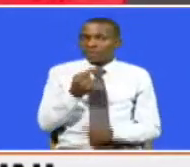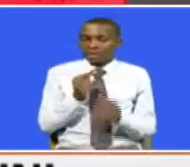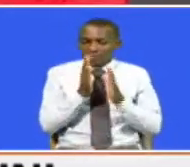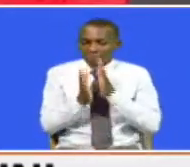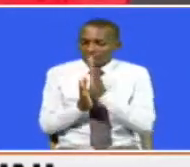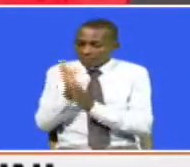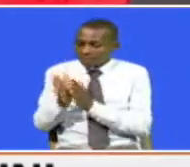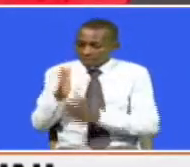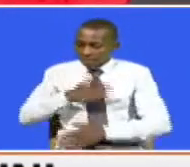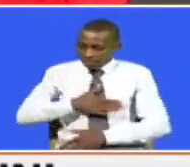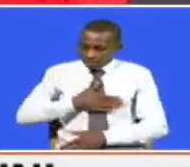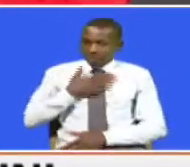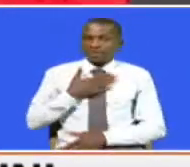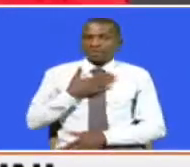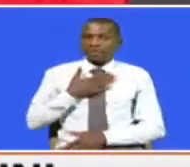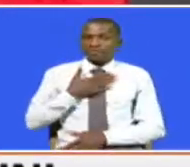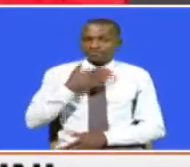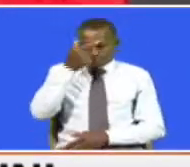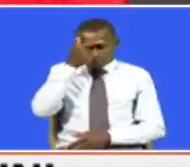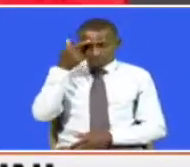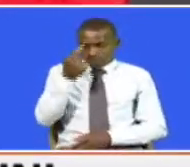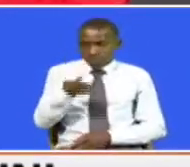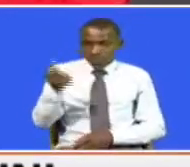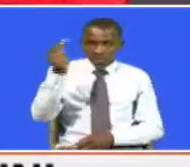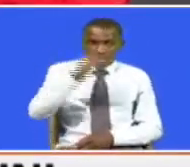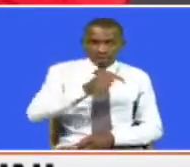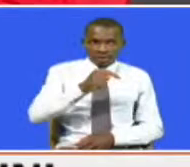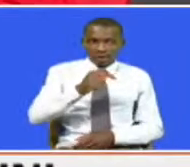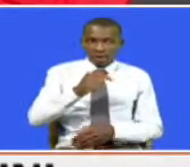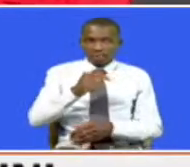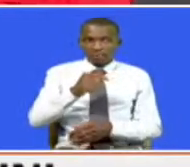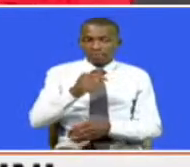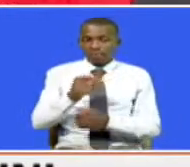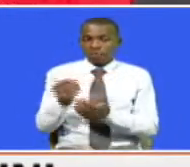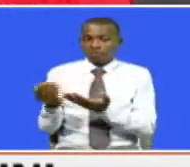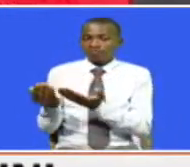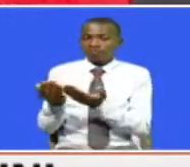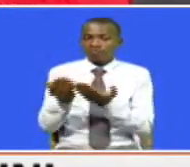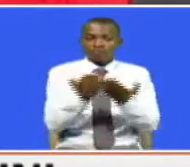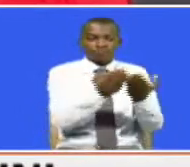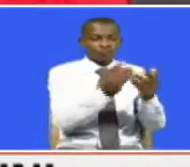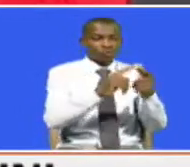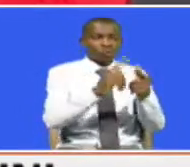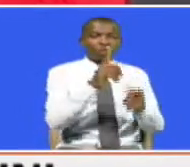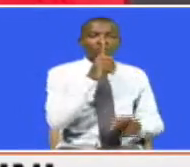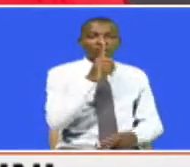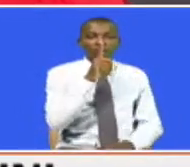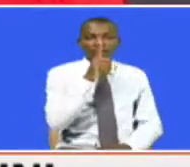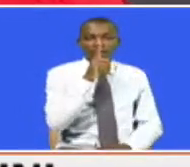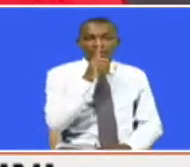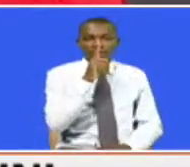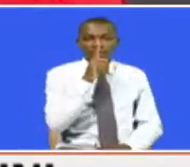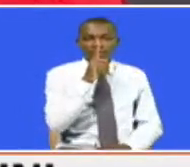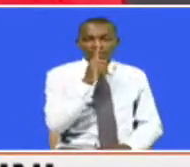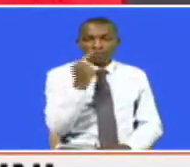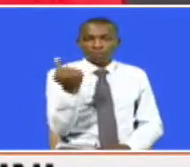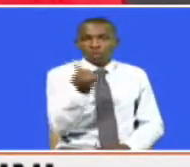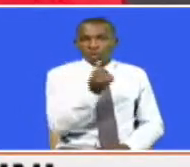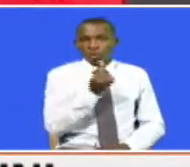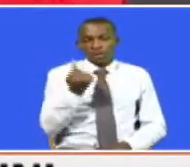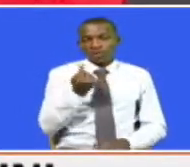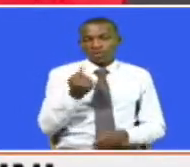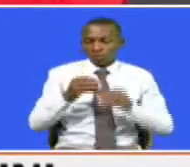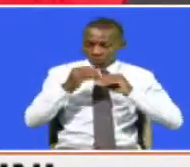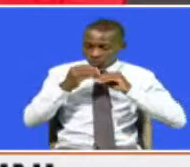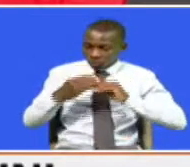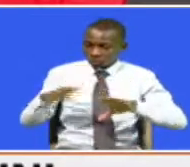myself. You would come pick me and take me out for lunch just to lose you